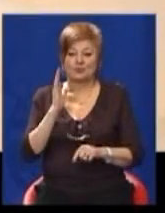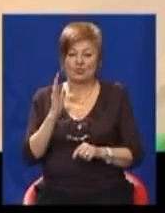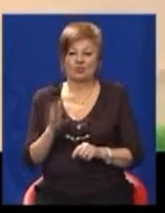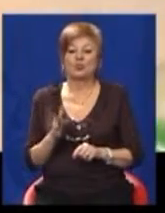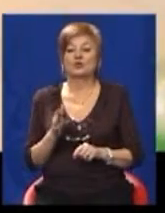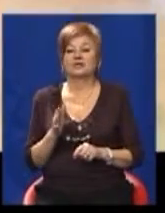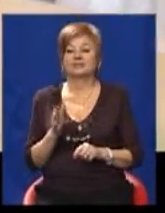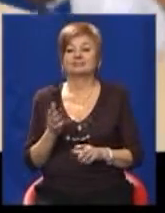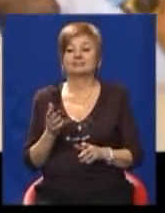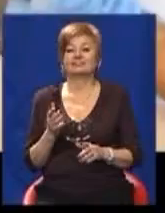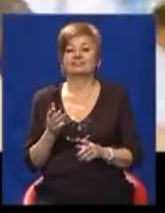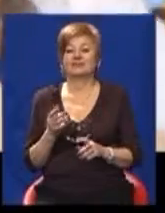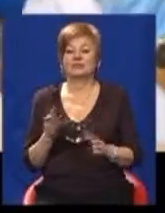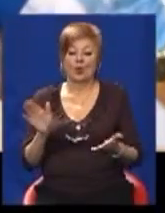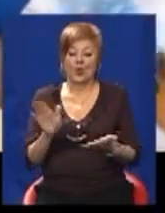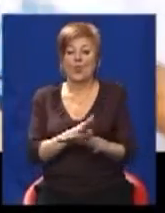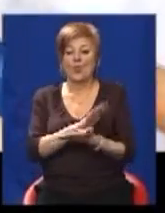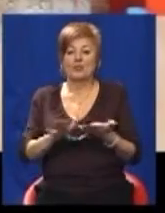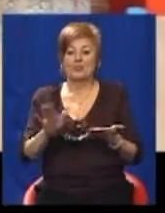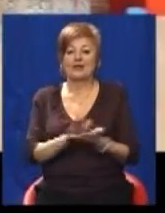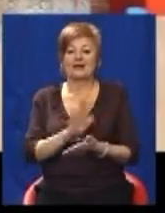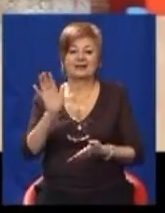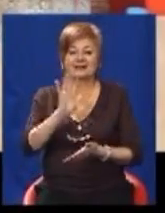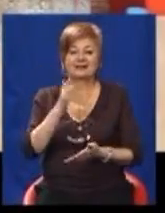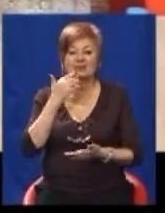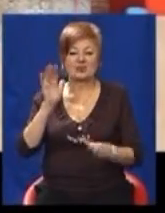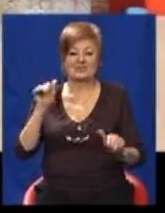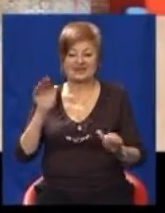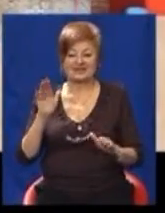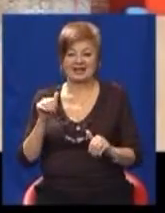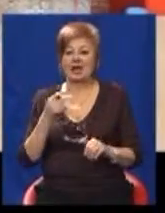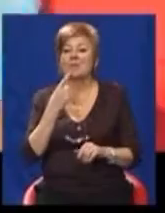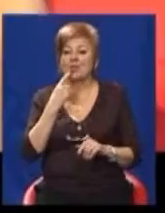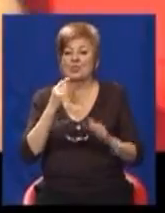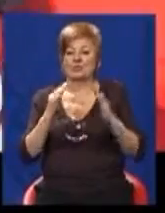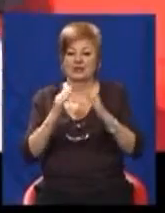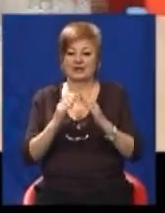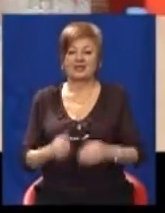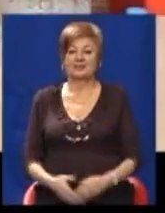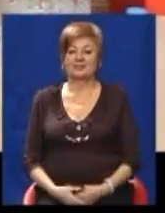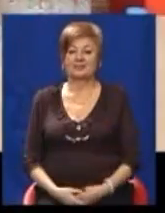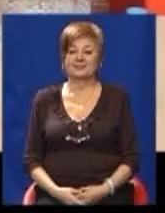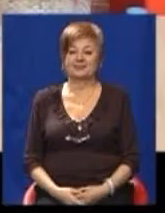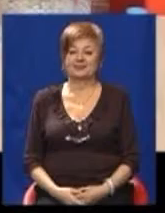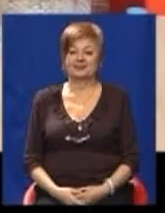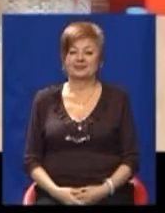ми будемо тут терміново прибирати. До побачення. До побачення. Спробуйте це вдома. До побачення.